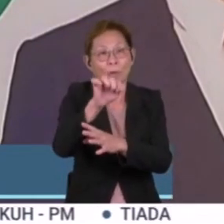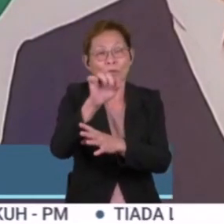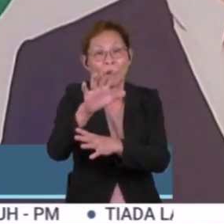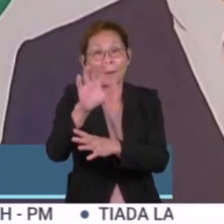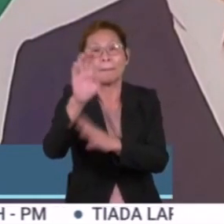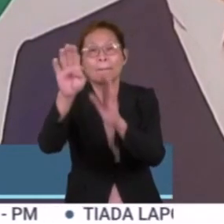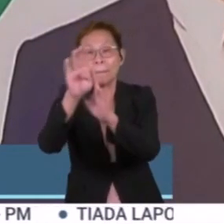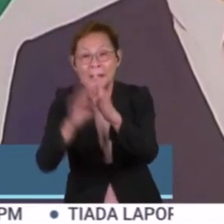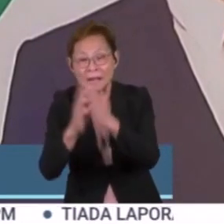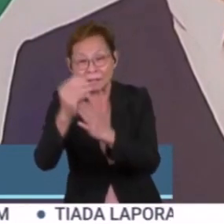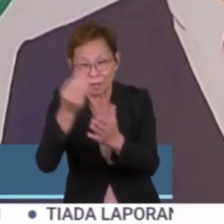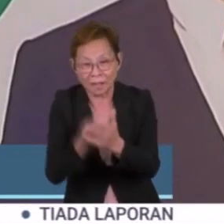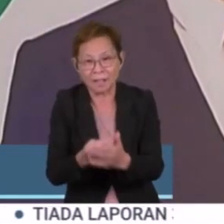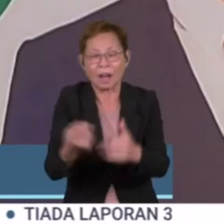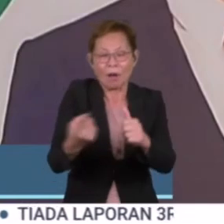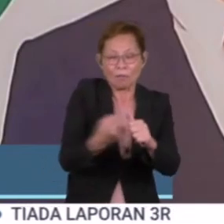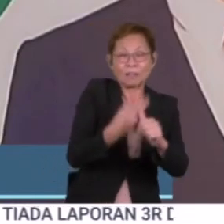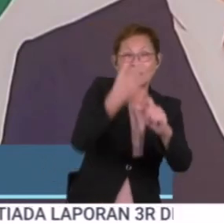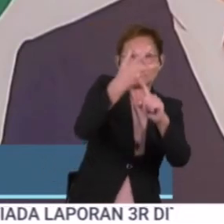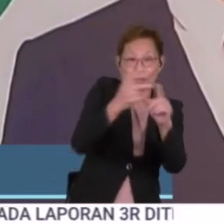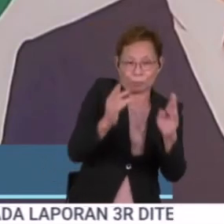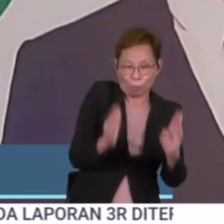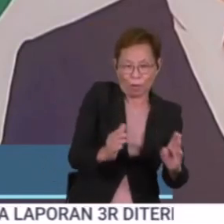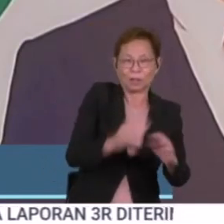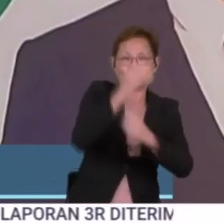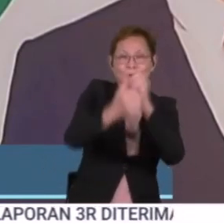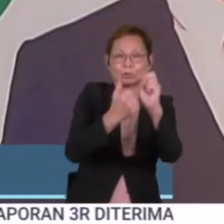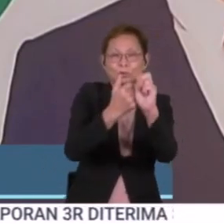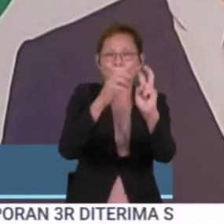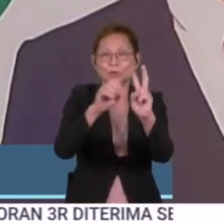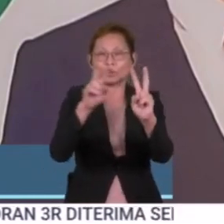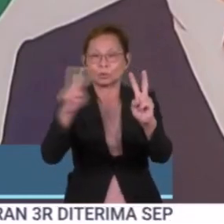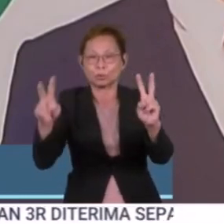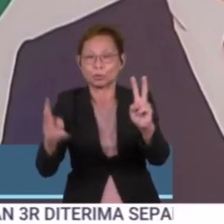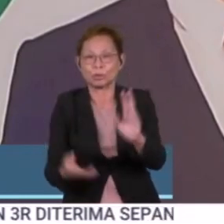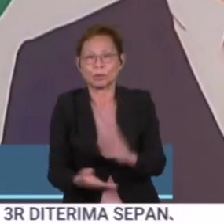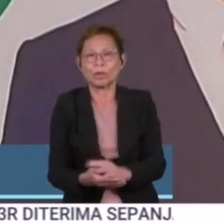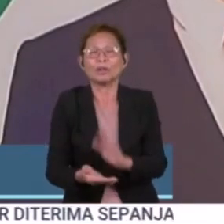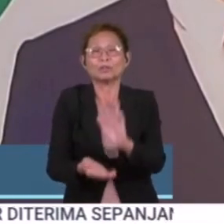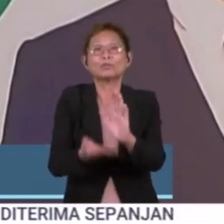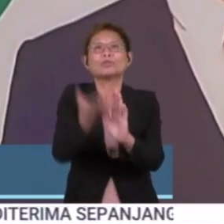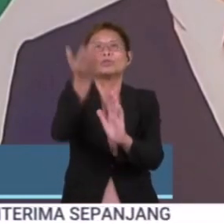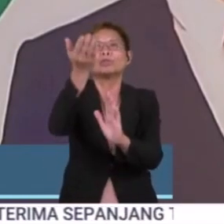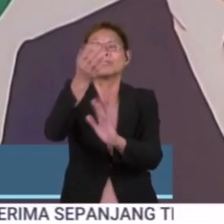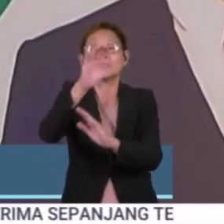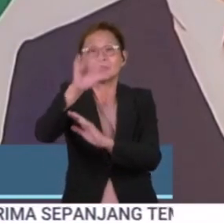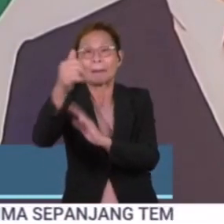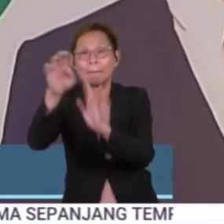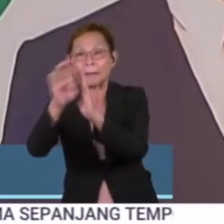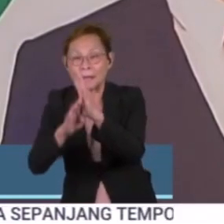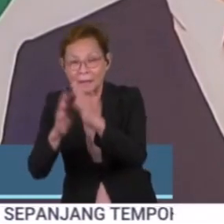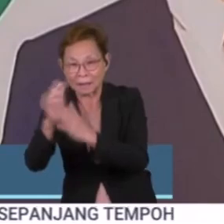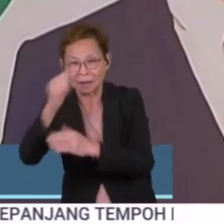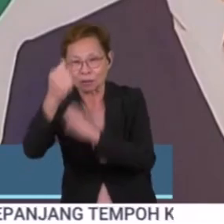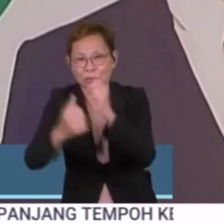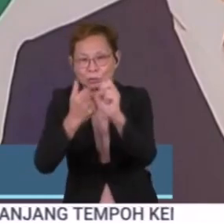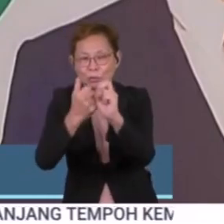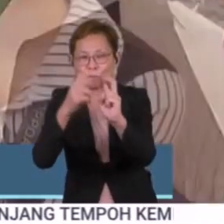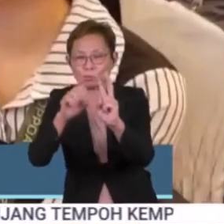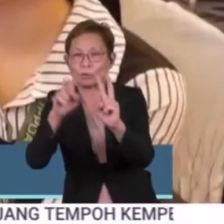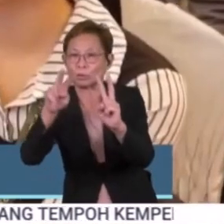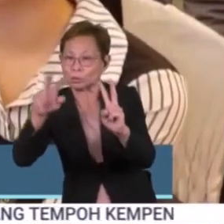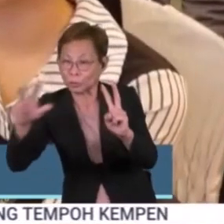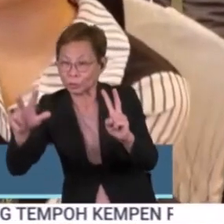ringgit in the first quarter of 2022 to 10 billion ringgit in quarter 1